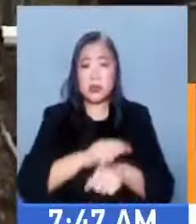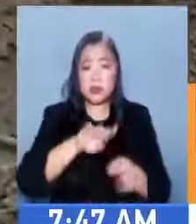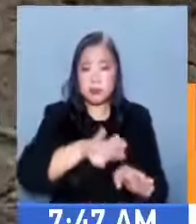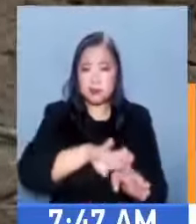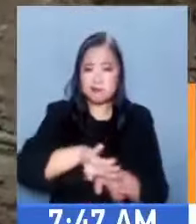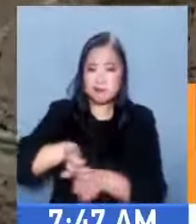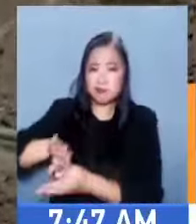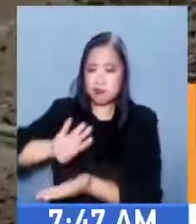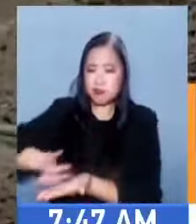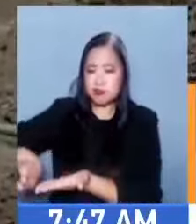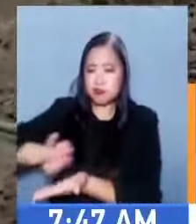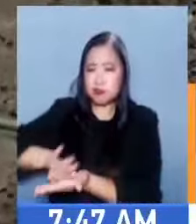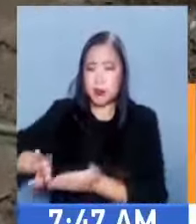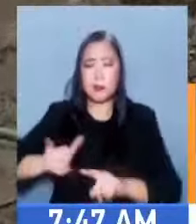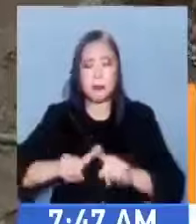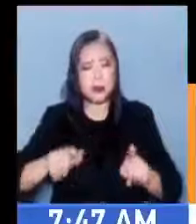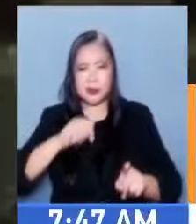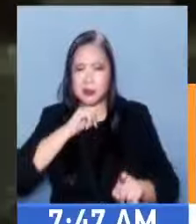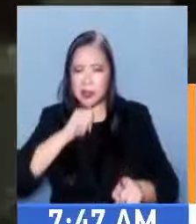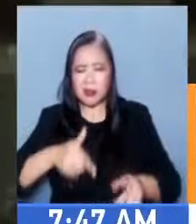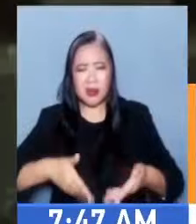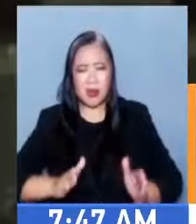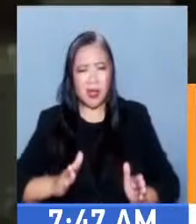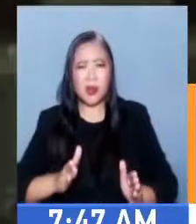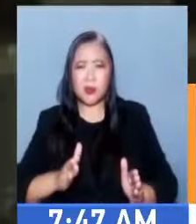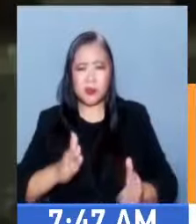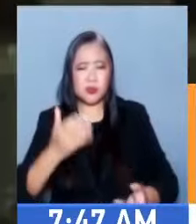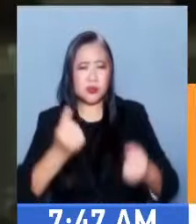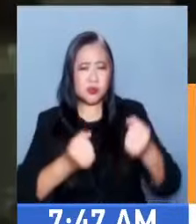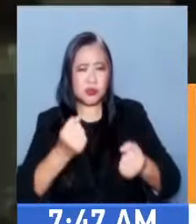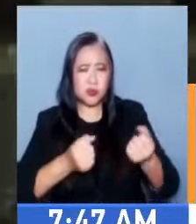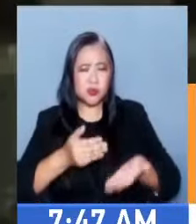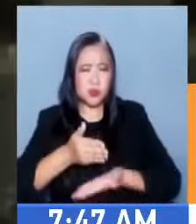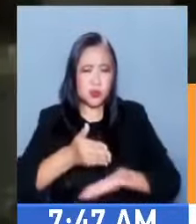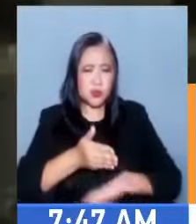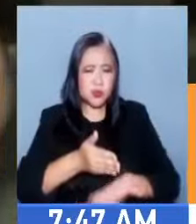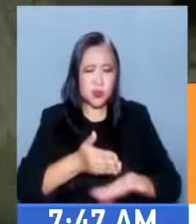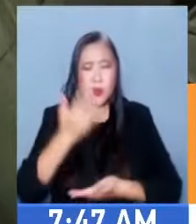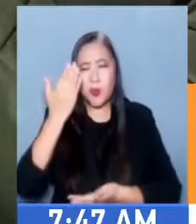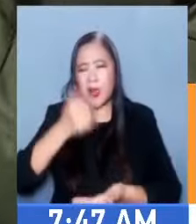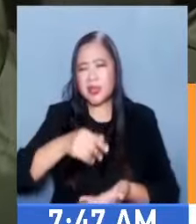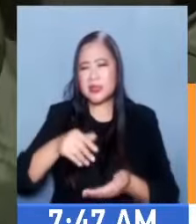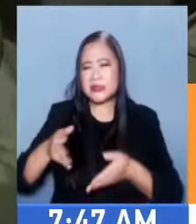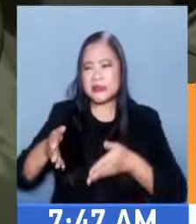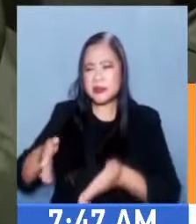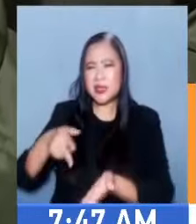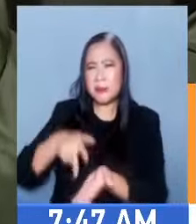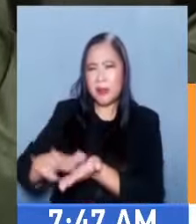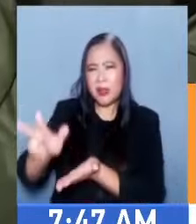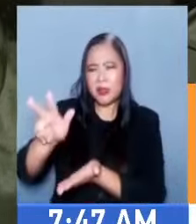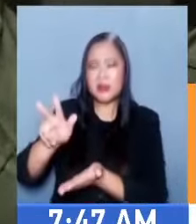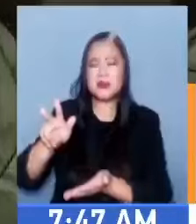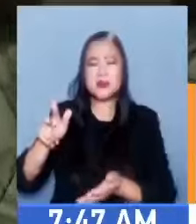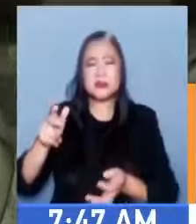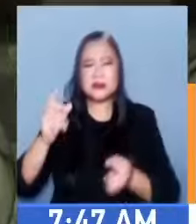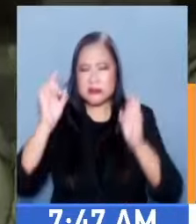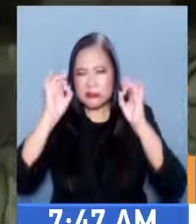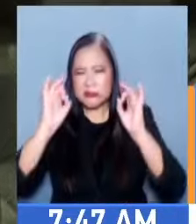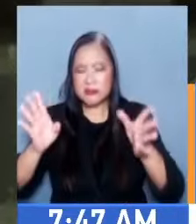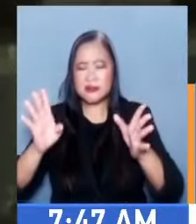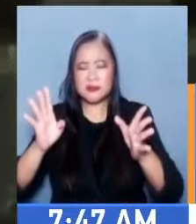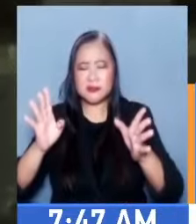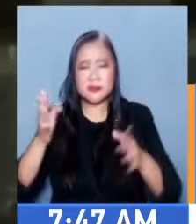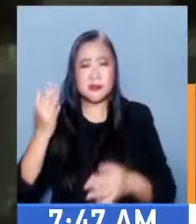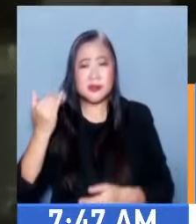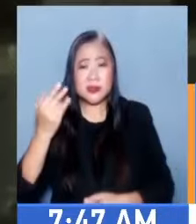pa rin pwedeng daanan ng mga motorista ang kalsada madulas po yung daan at Ah medyo delikado pa po kasi medyo nakita po naman